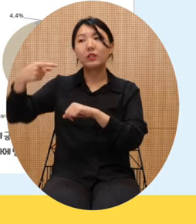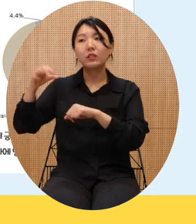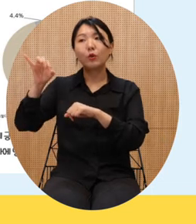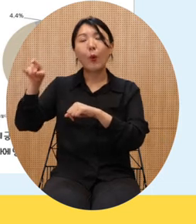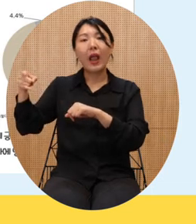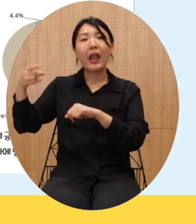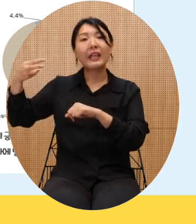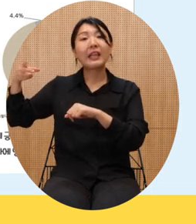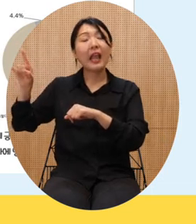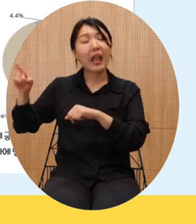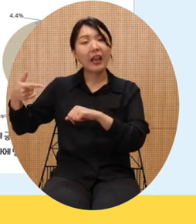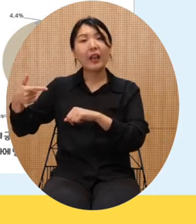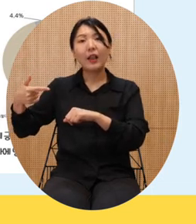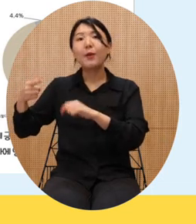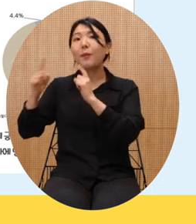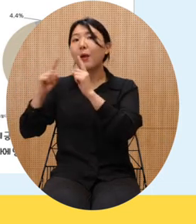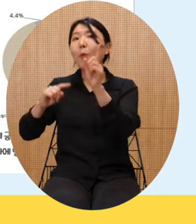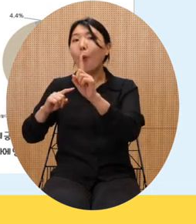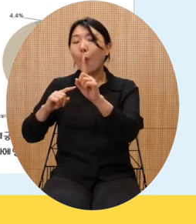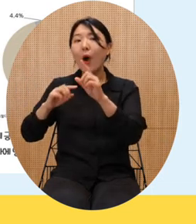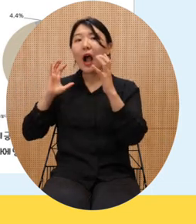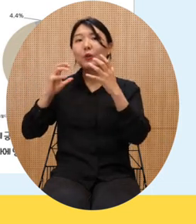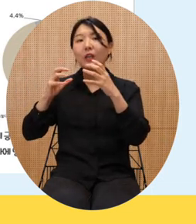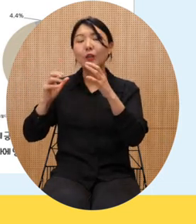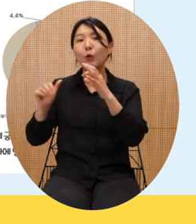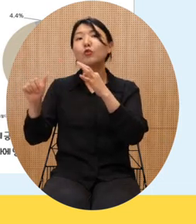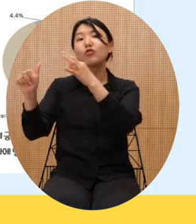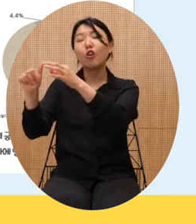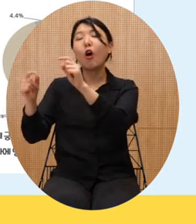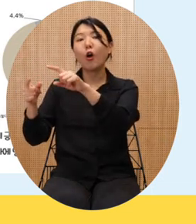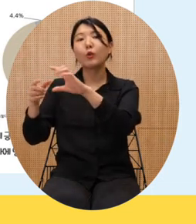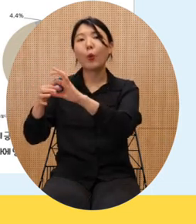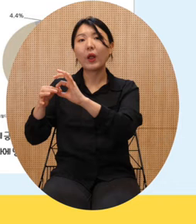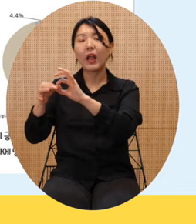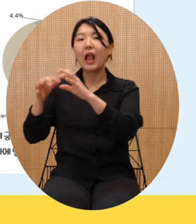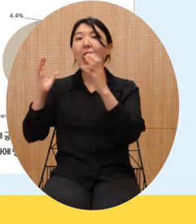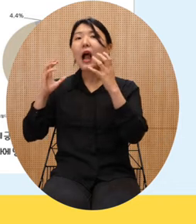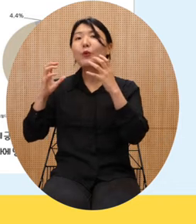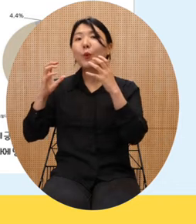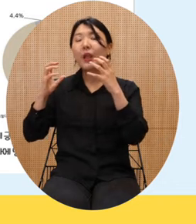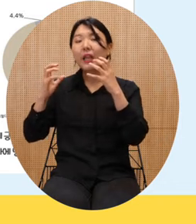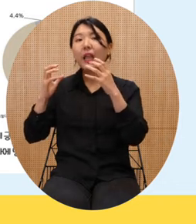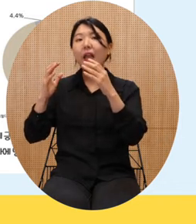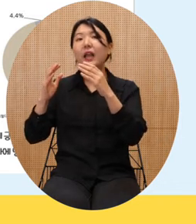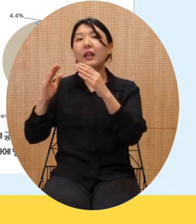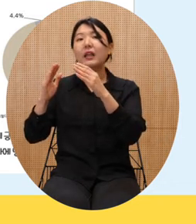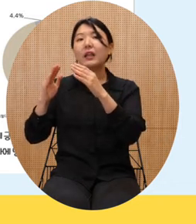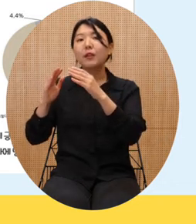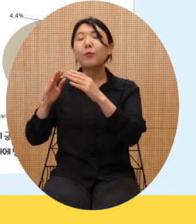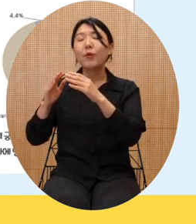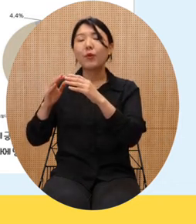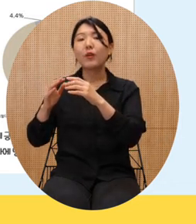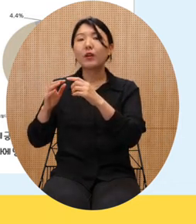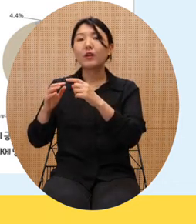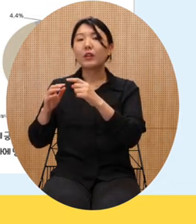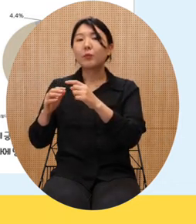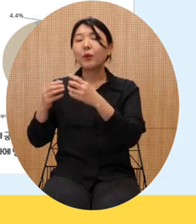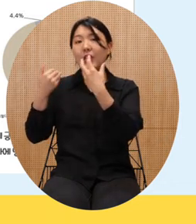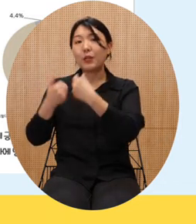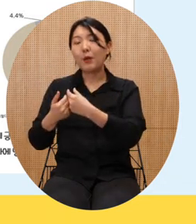아동에 대해서 특별하게 주거비 지원을 하는 건데 스웨덴에서는 이런 얘기를 하던데요. 우리는 아동에 대한 주거비를 통해서